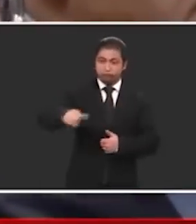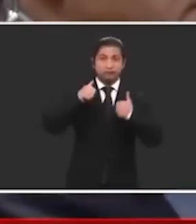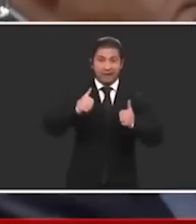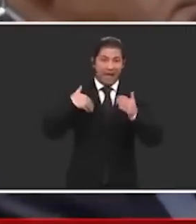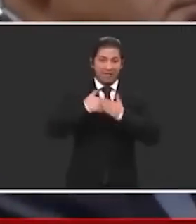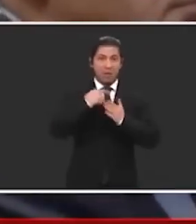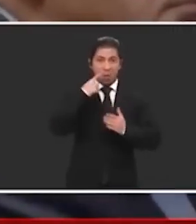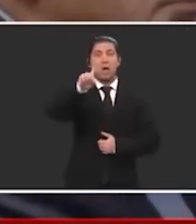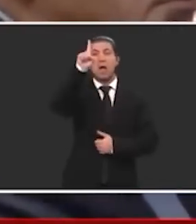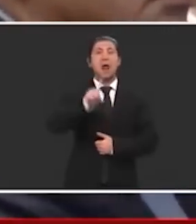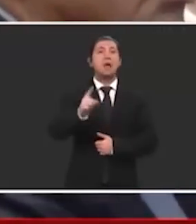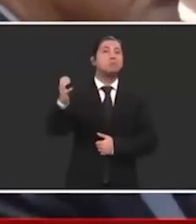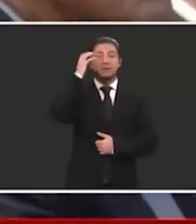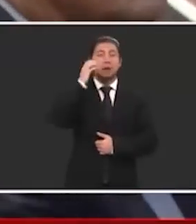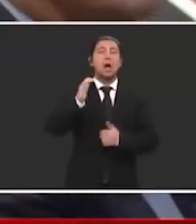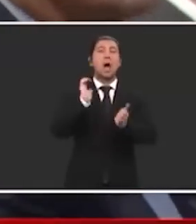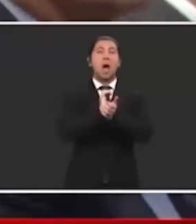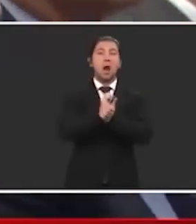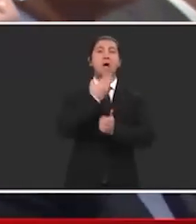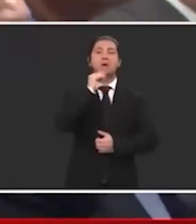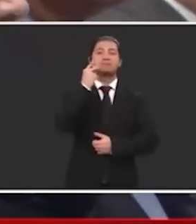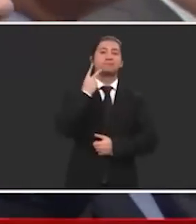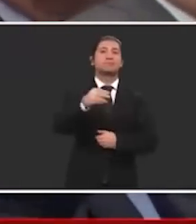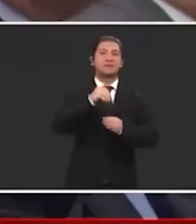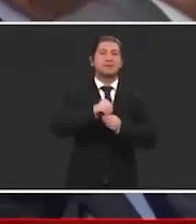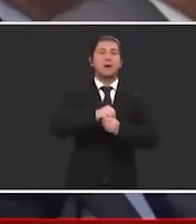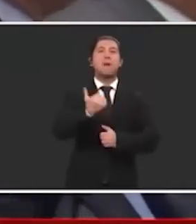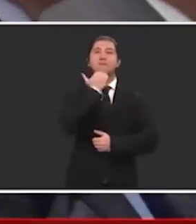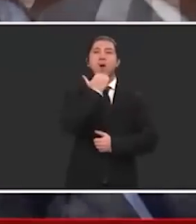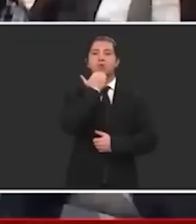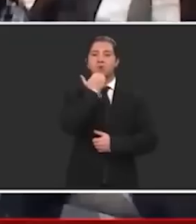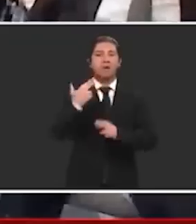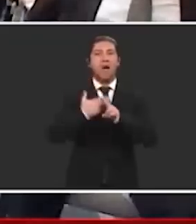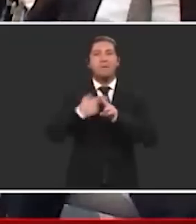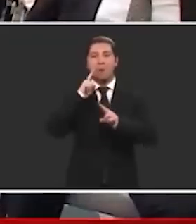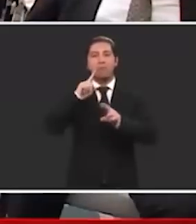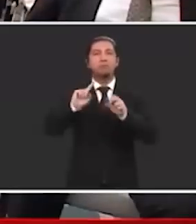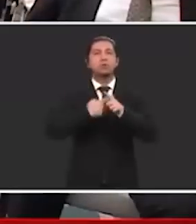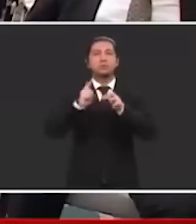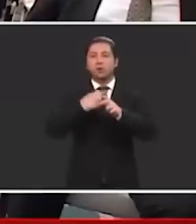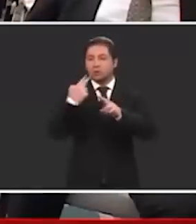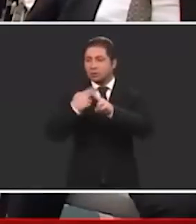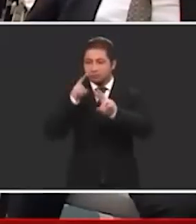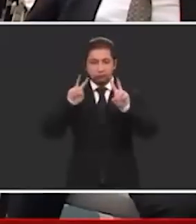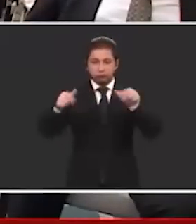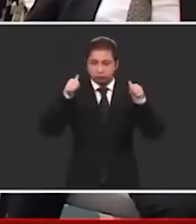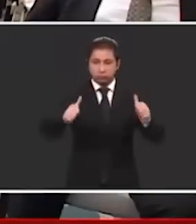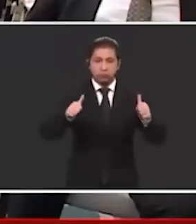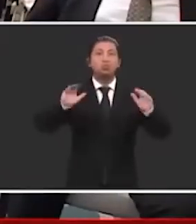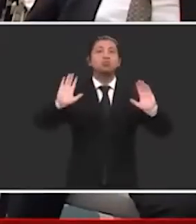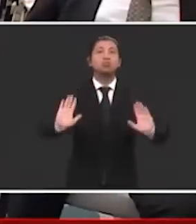kadar öncelikle aile ve gençlere yönelik pilot projeleri hayata geçirecek, sonrasında